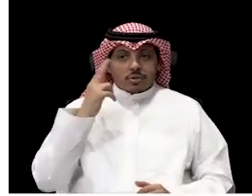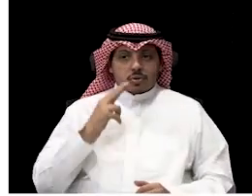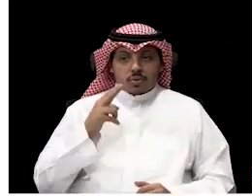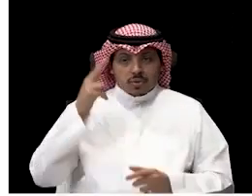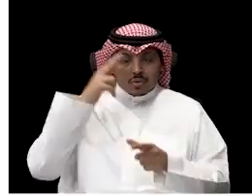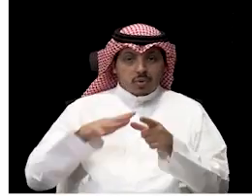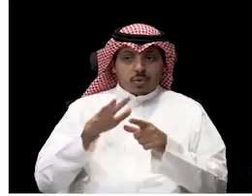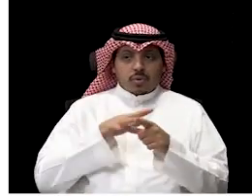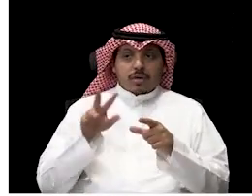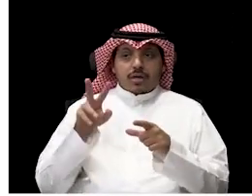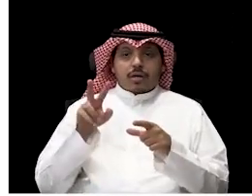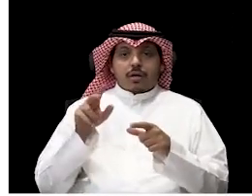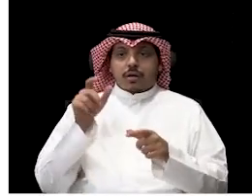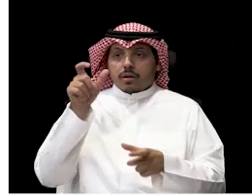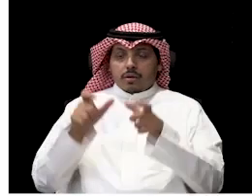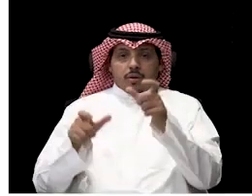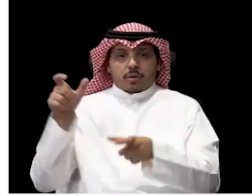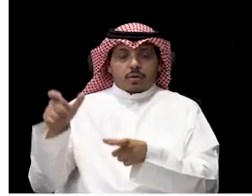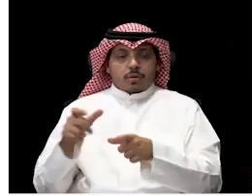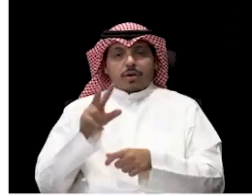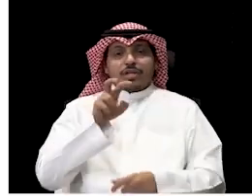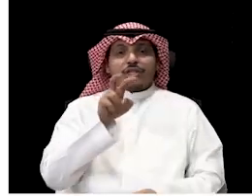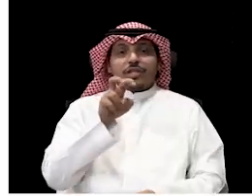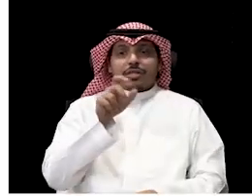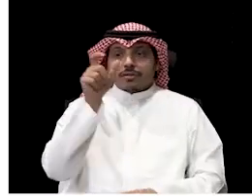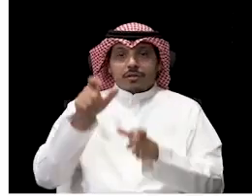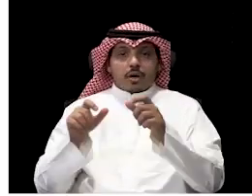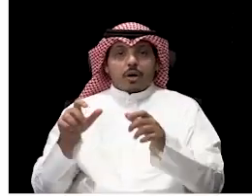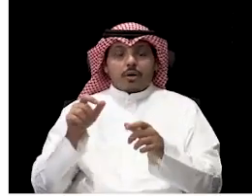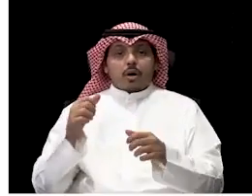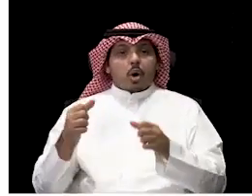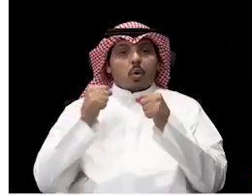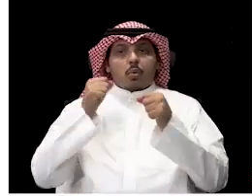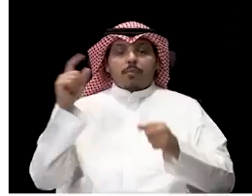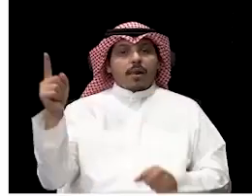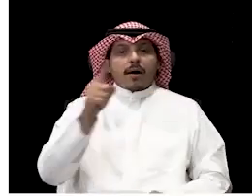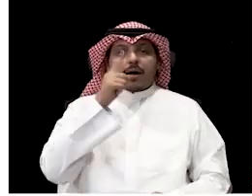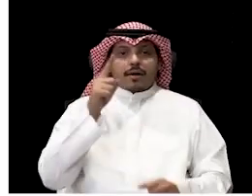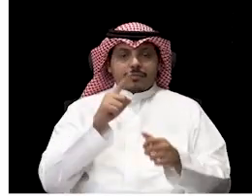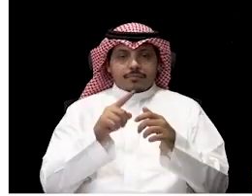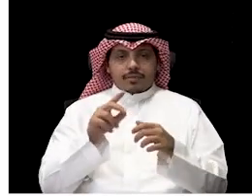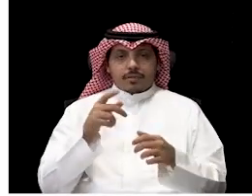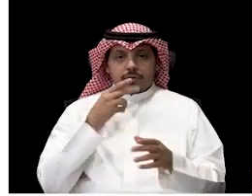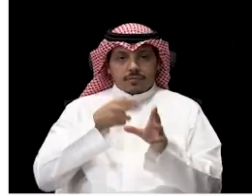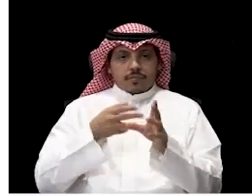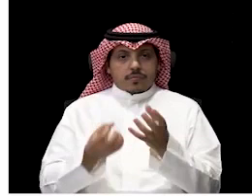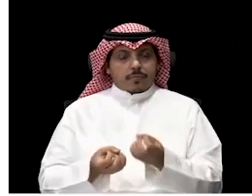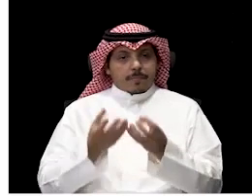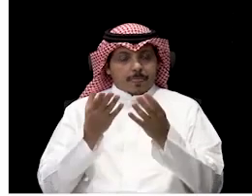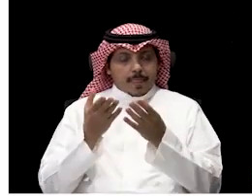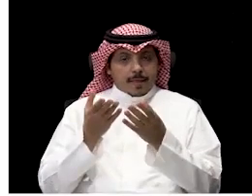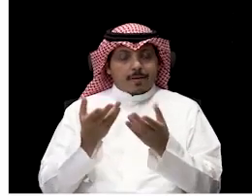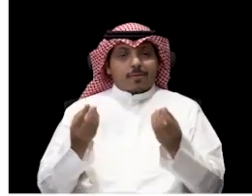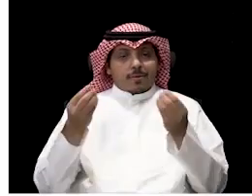من الدول العشرين الأقوى اقتصاداً في العالم، وذلك لقوتها العالمية بالنفط والمعادن. تخيل